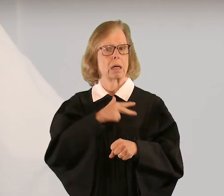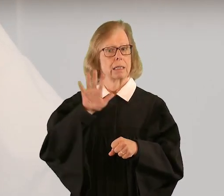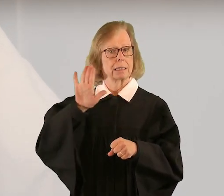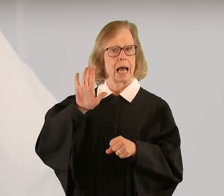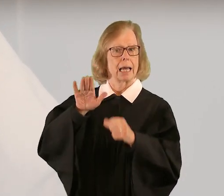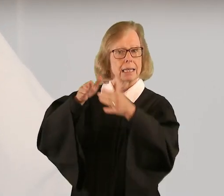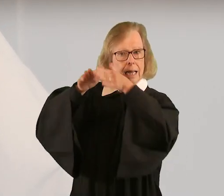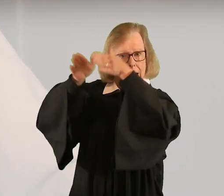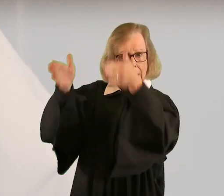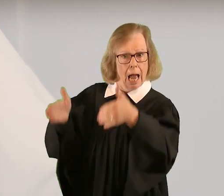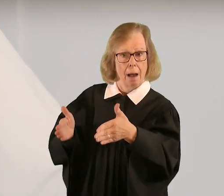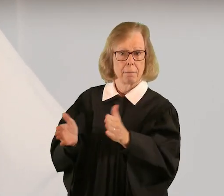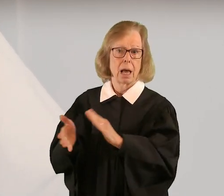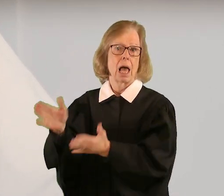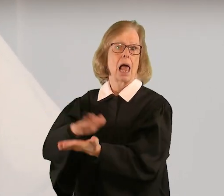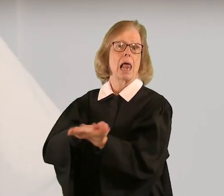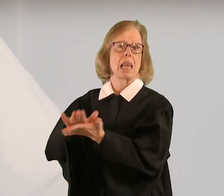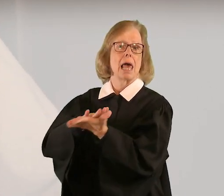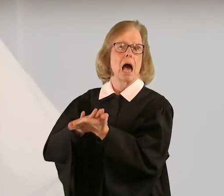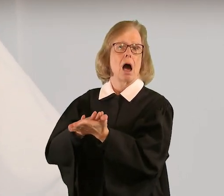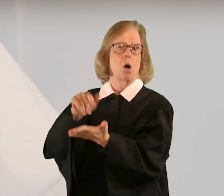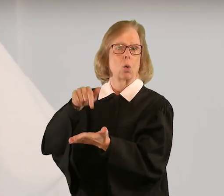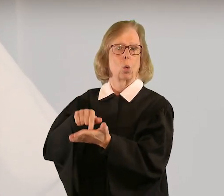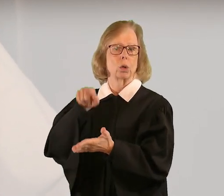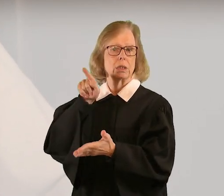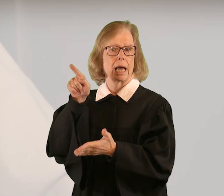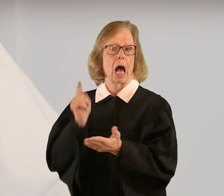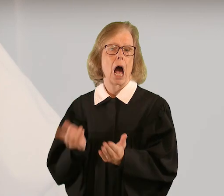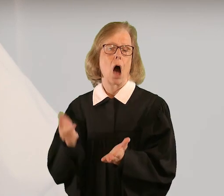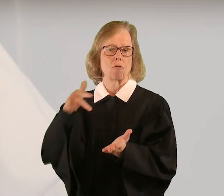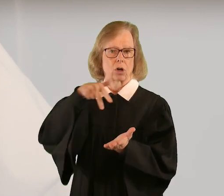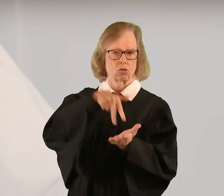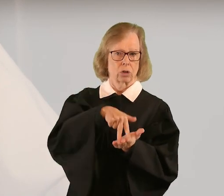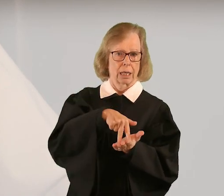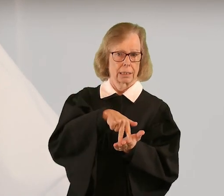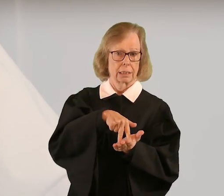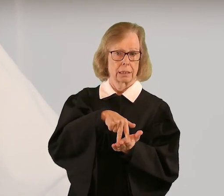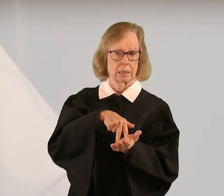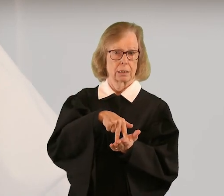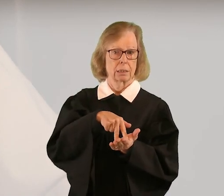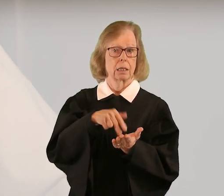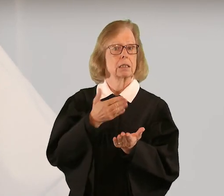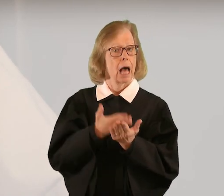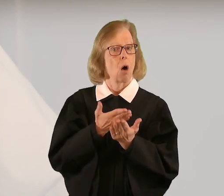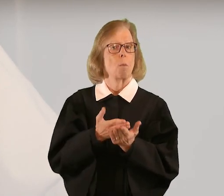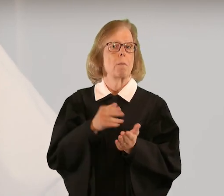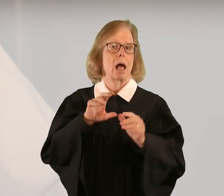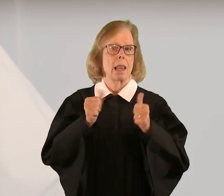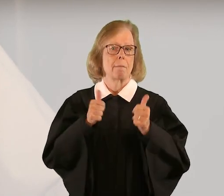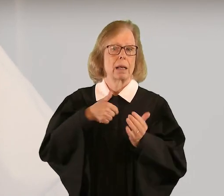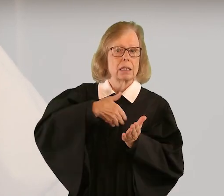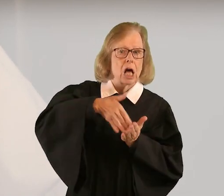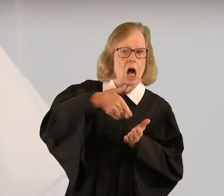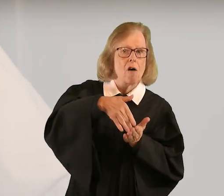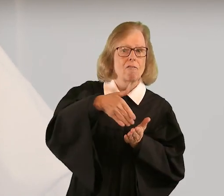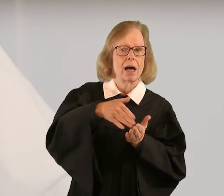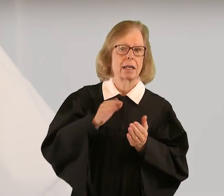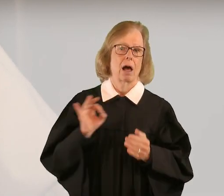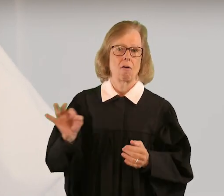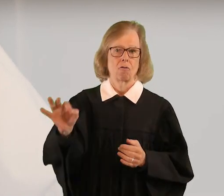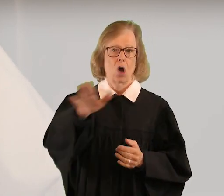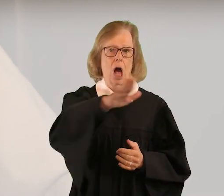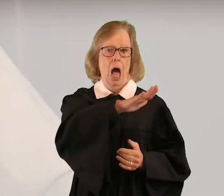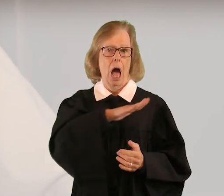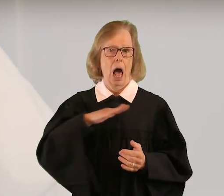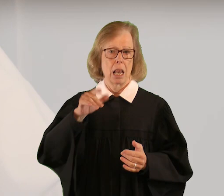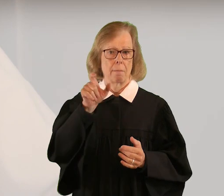er auferstanden ist vom Tod. Und deshalb geht das Leben weiter für alle Menschen,